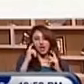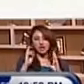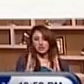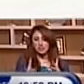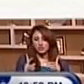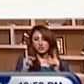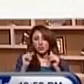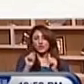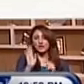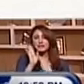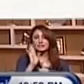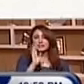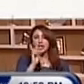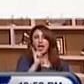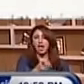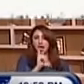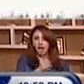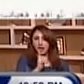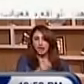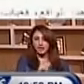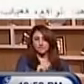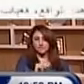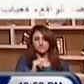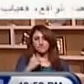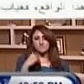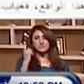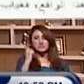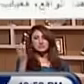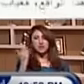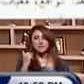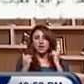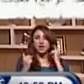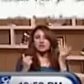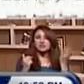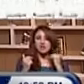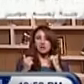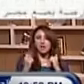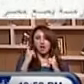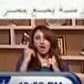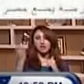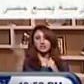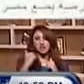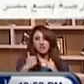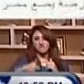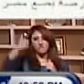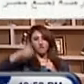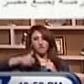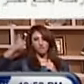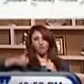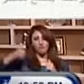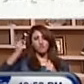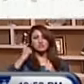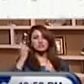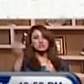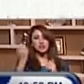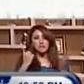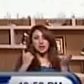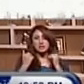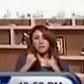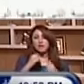التعليم، حتى وصلنا لرؤيه متكامله، وبعد كده عرضناها زي ما قلت في على الدكتور مهندس عادل